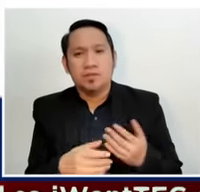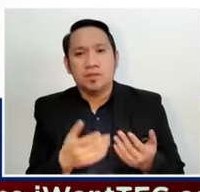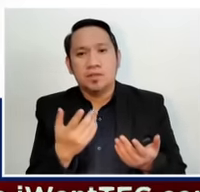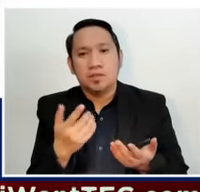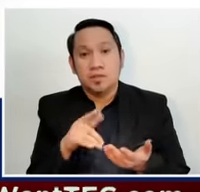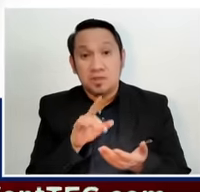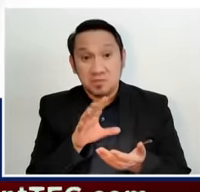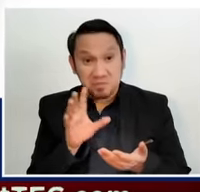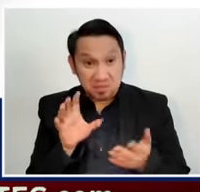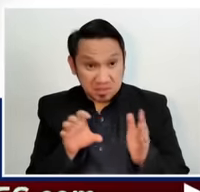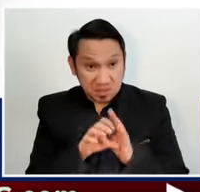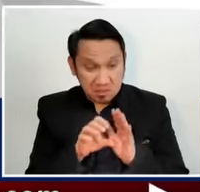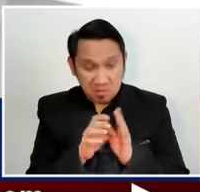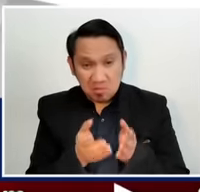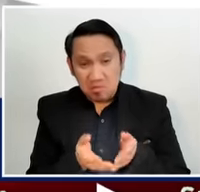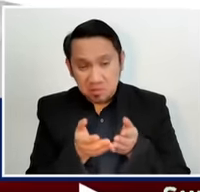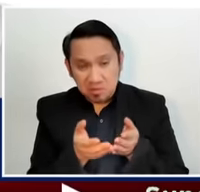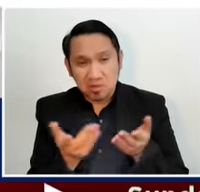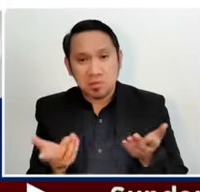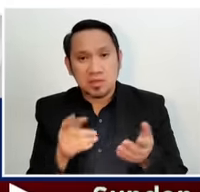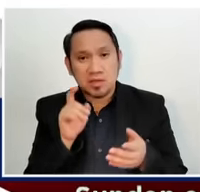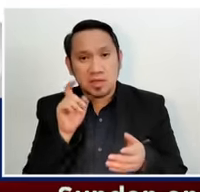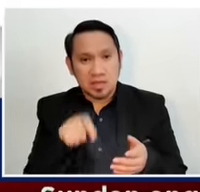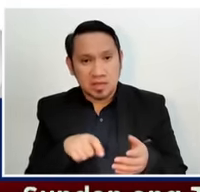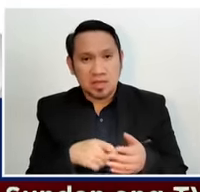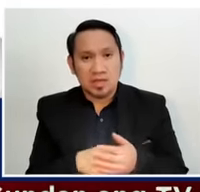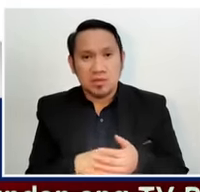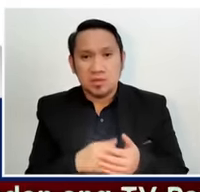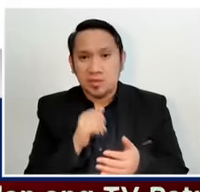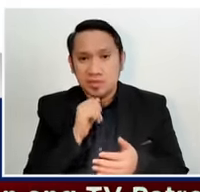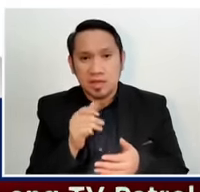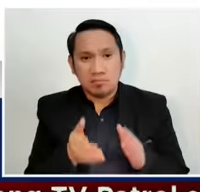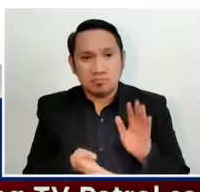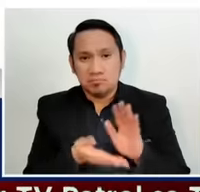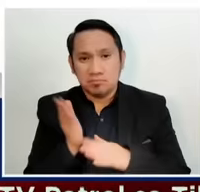magpilit ang mga barko at ang mga bangka, ay dapat po hindi pa alisin at